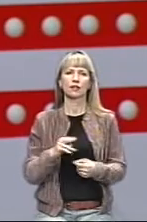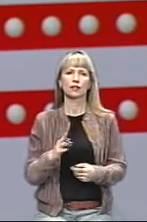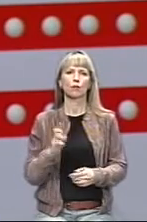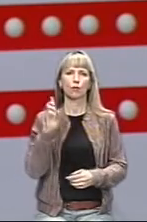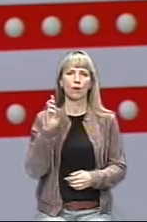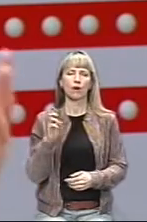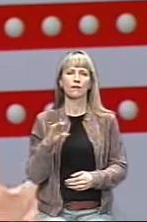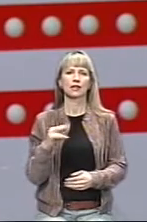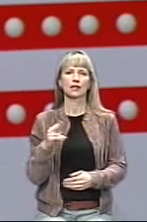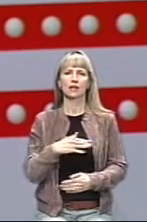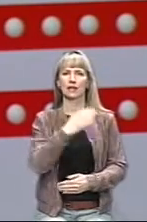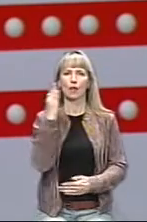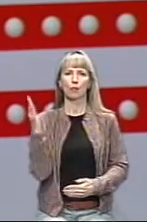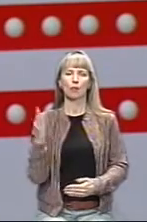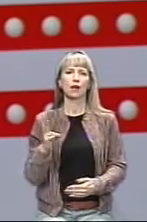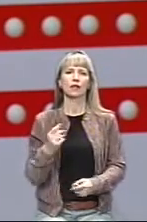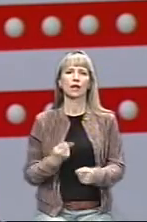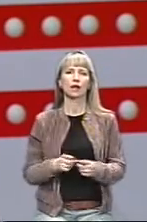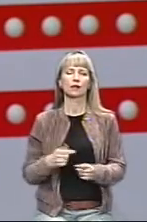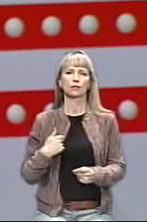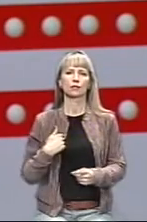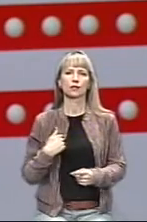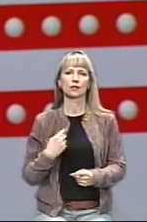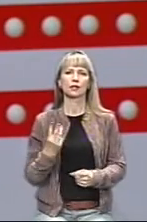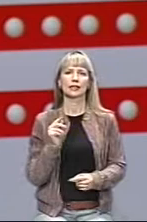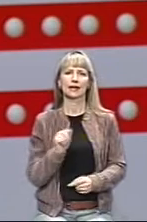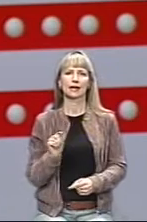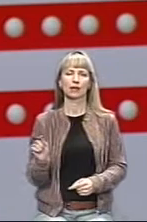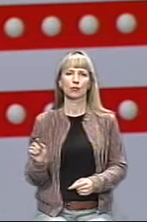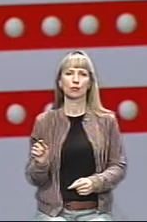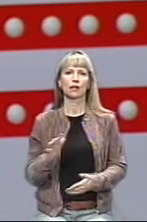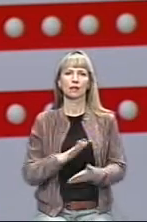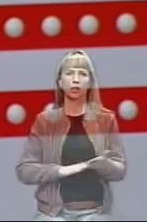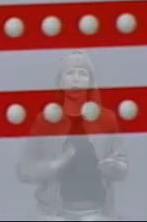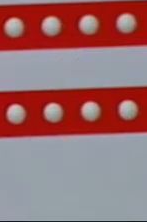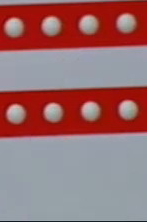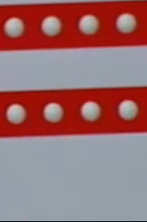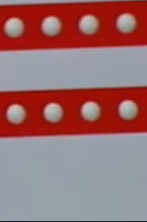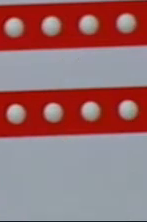нього, від неба. На цьому зараз ці три крапки. Далі буде.